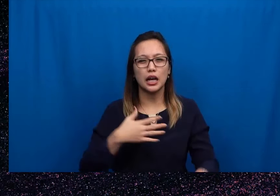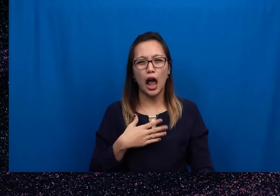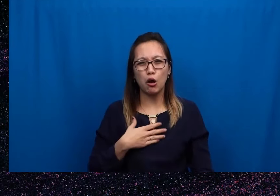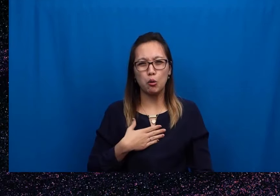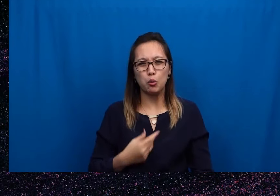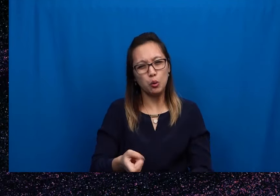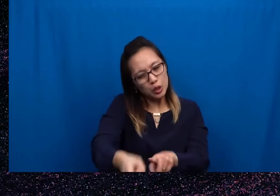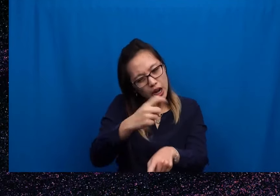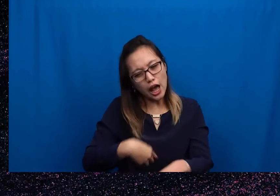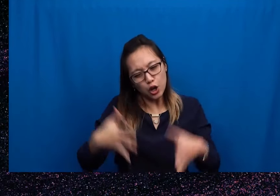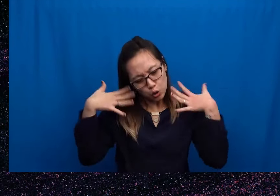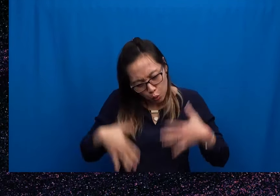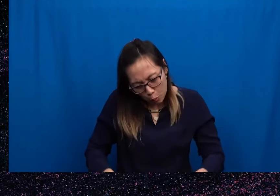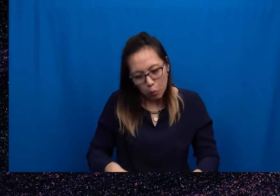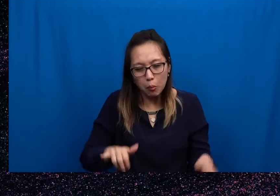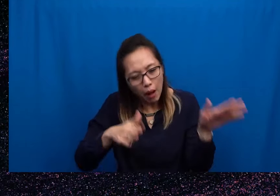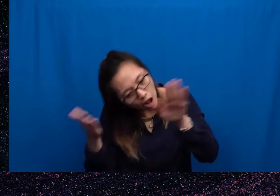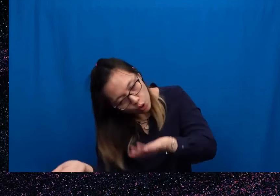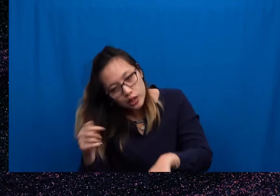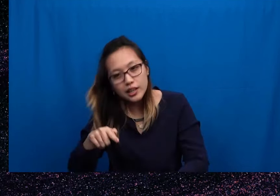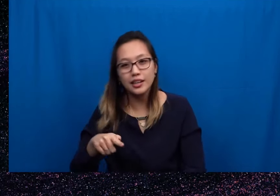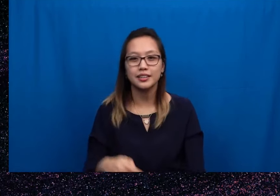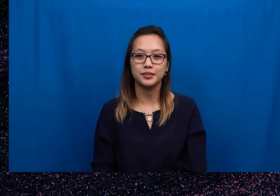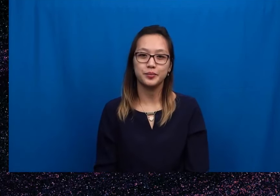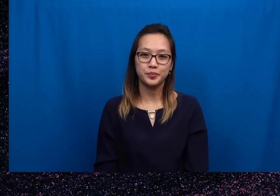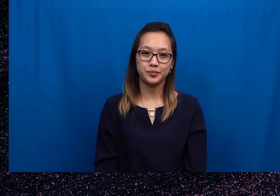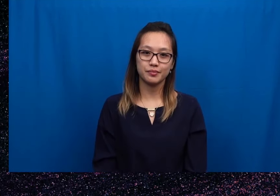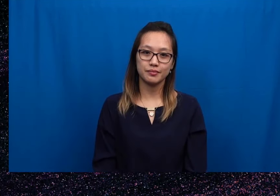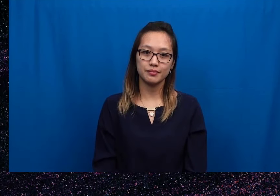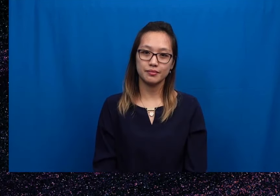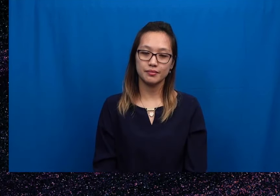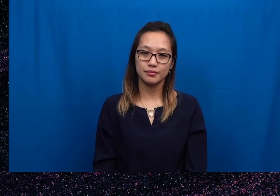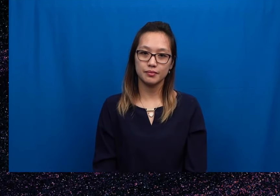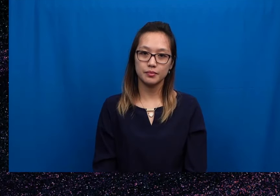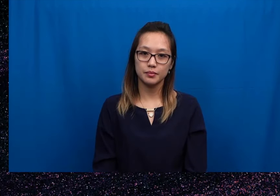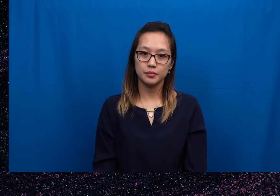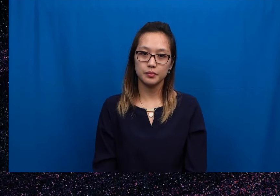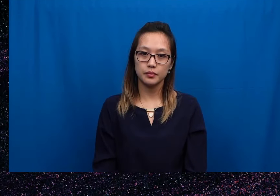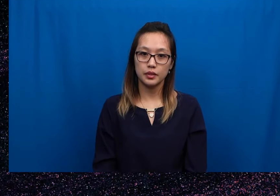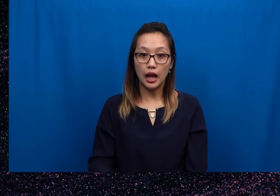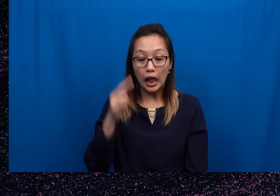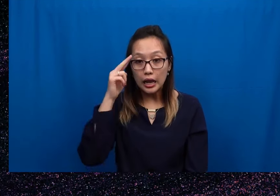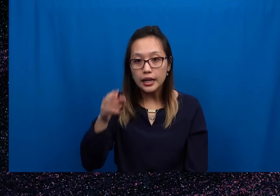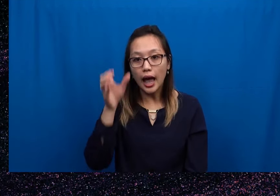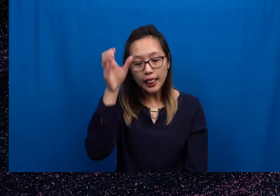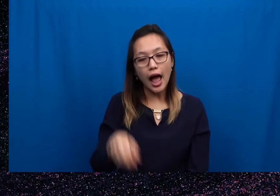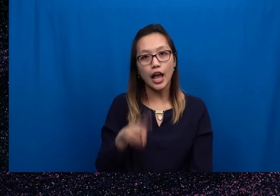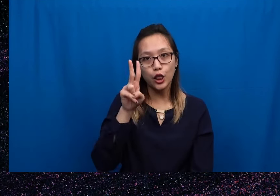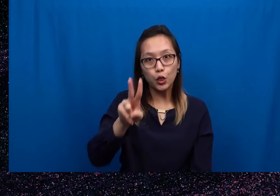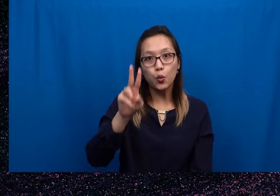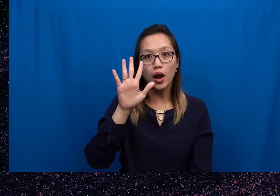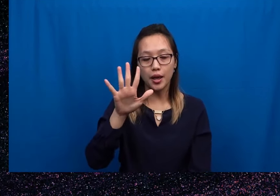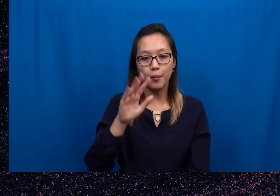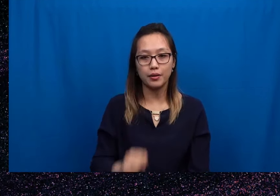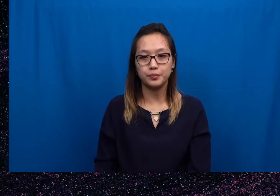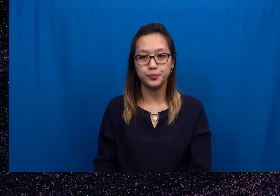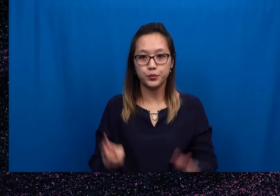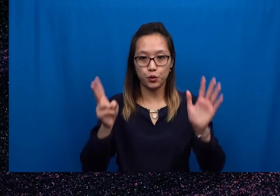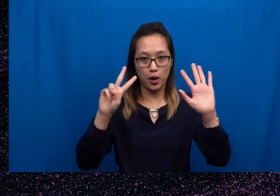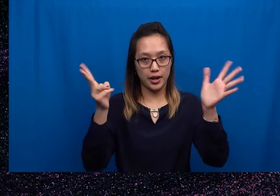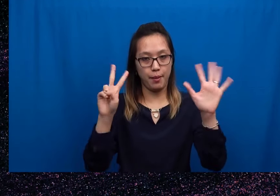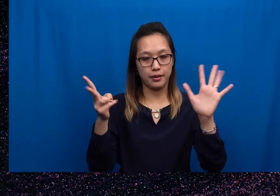ini? Nah, jangan berhenti sampai di situ saudara. Lihat ayat 25-nya. Dalam Roma pasal yang